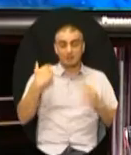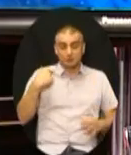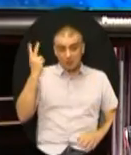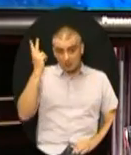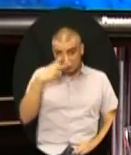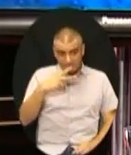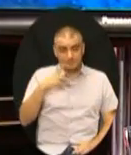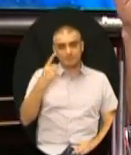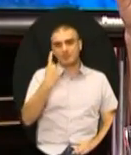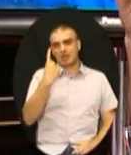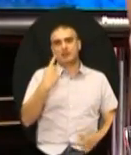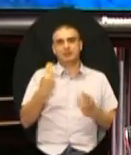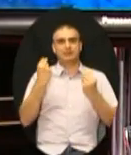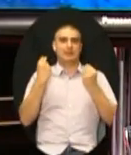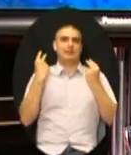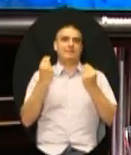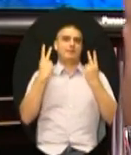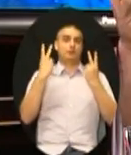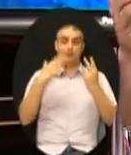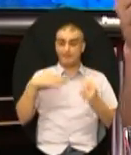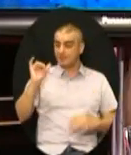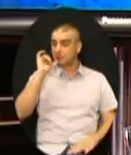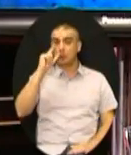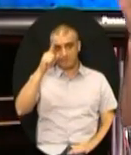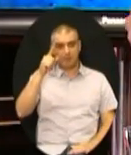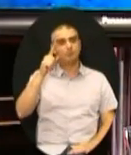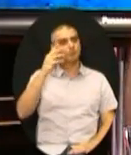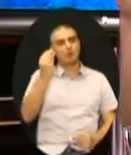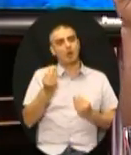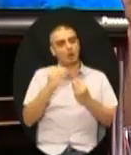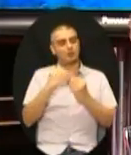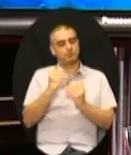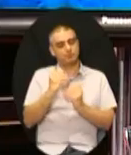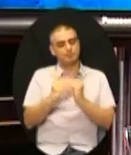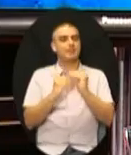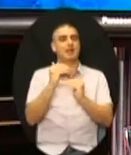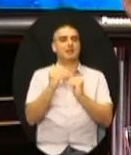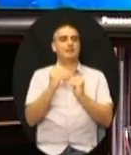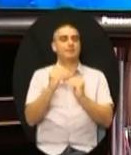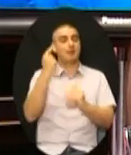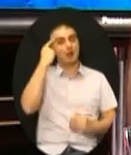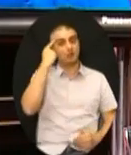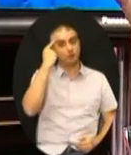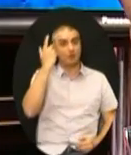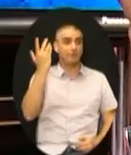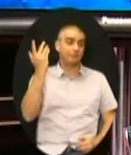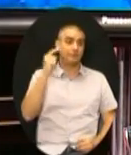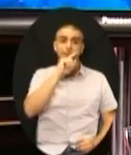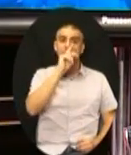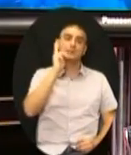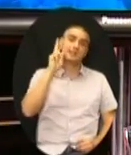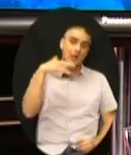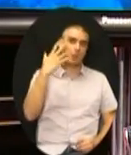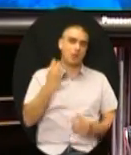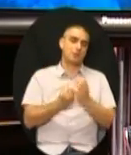שאנחנו מבינים, זה אחד הגורמים החשובים. אם מצאנו מים במאדים, זה עוד משהו שמקדם אותנו להניח שיכלו